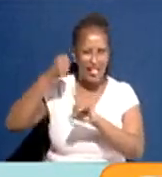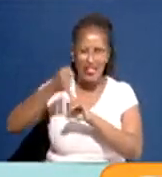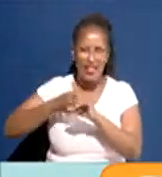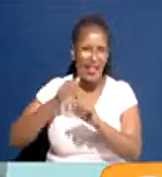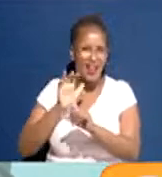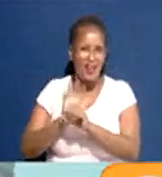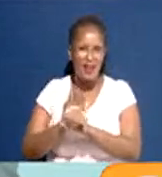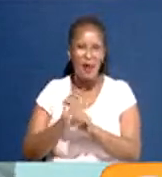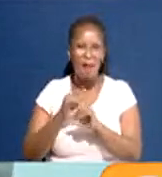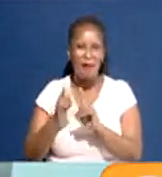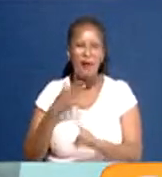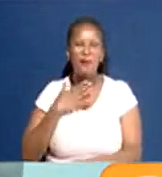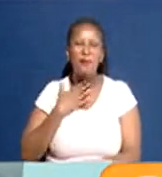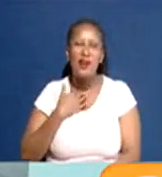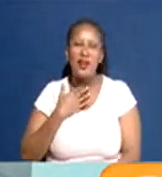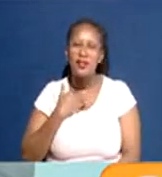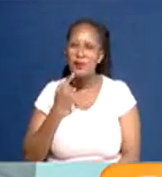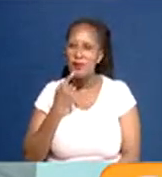Mimi nataka niwaambie